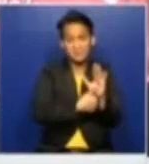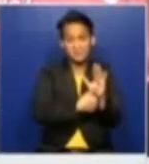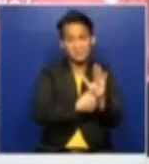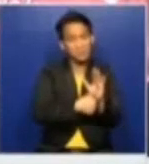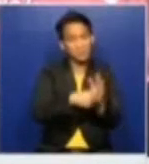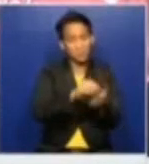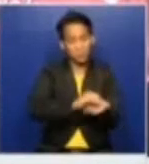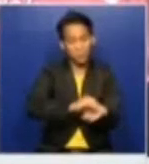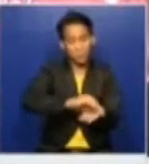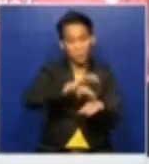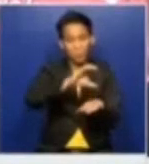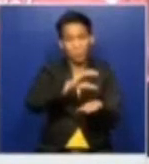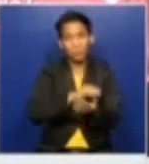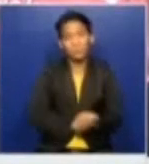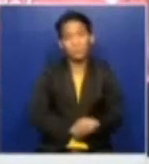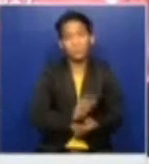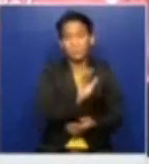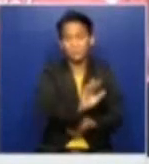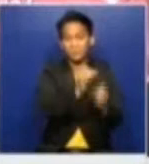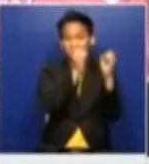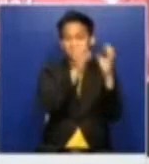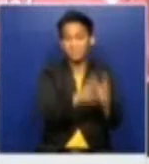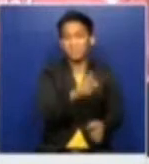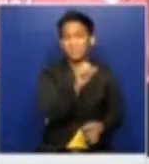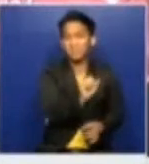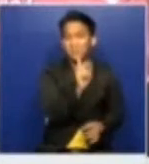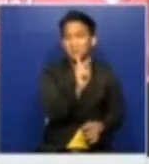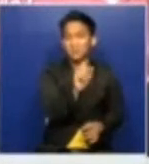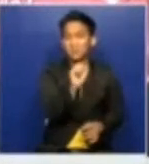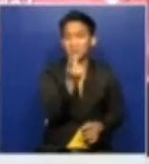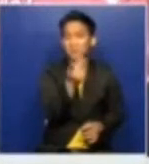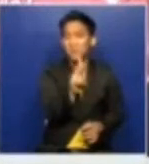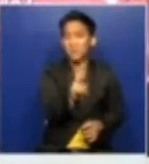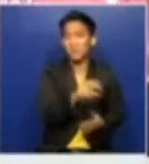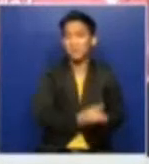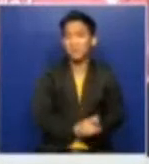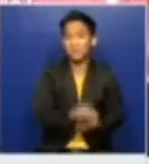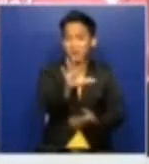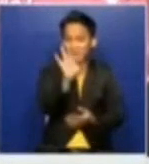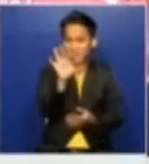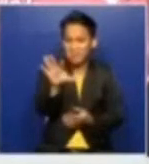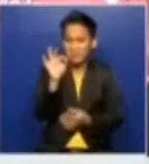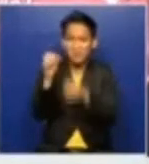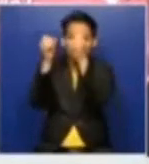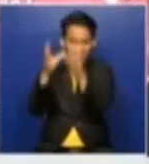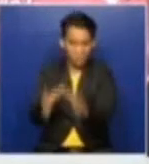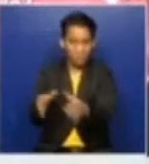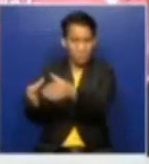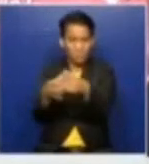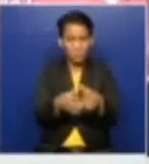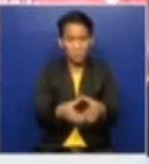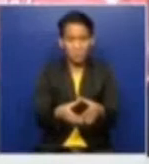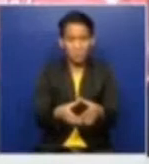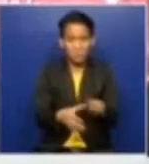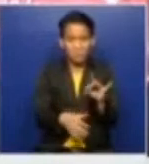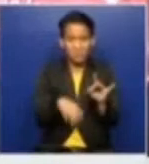ายสถาบันที่ดูถ้าจากสกสคเนี่ยเขาคำนวณจากการสุ่มตัวอย่างเนี่ยมีประมาณ